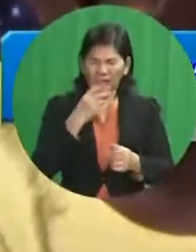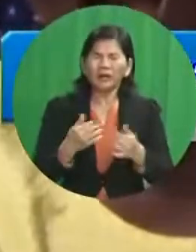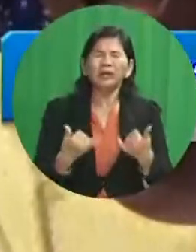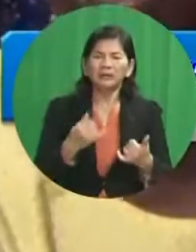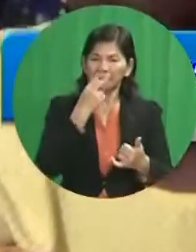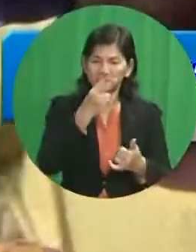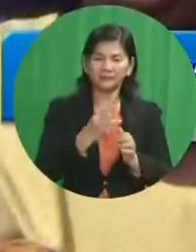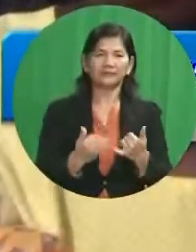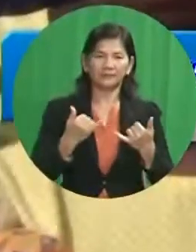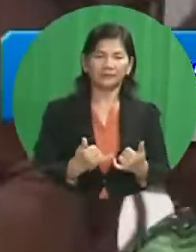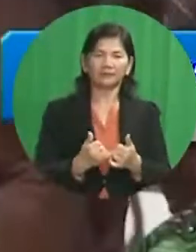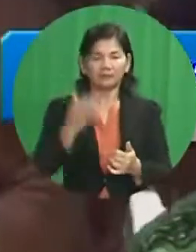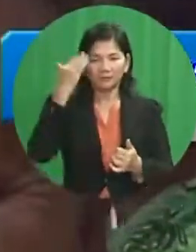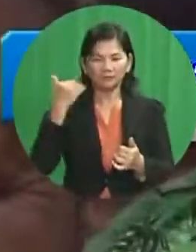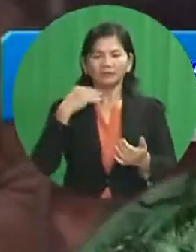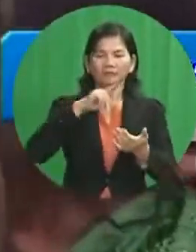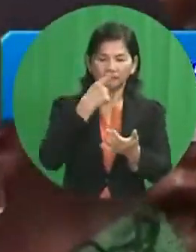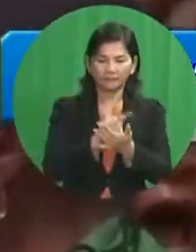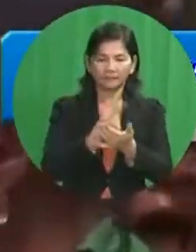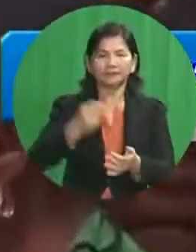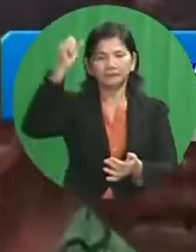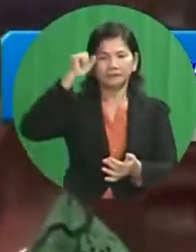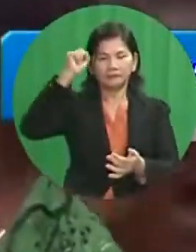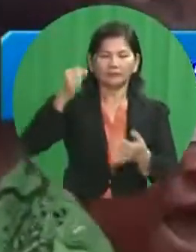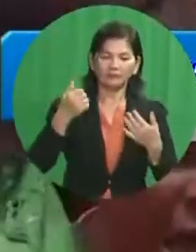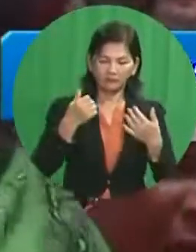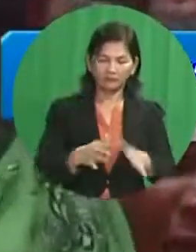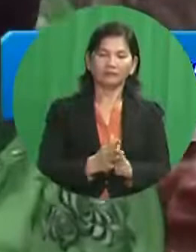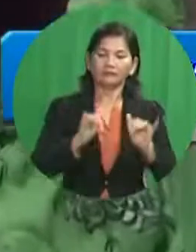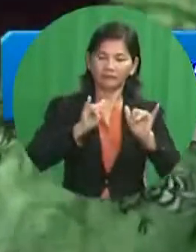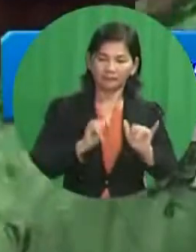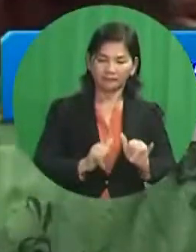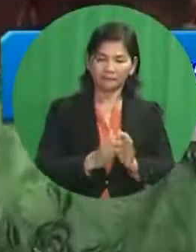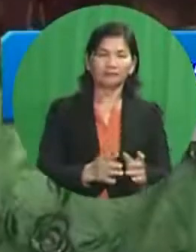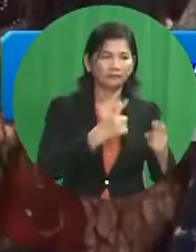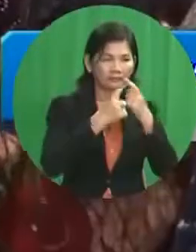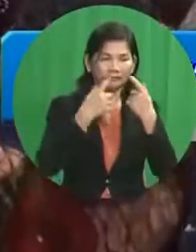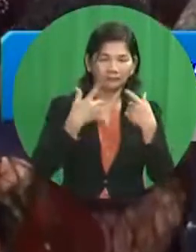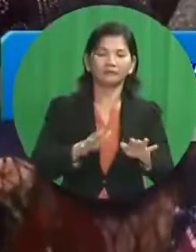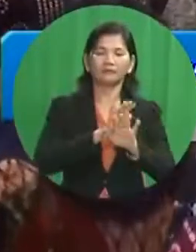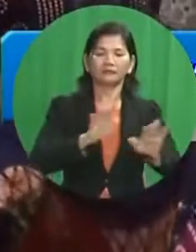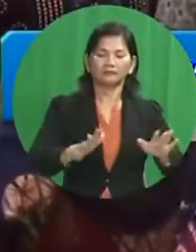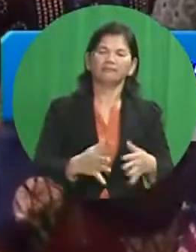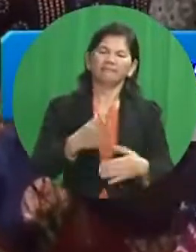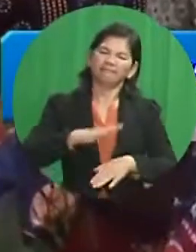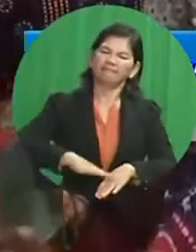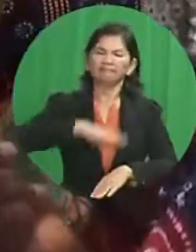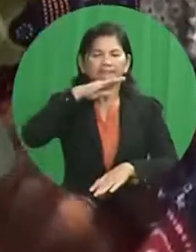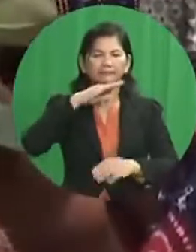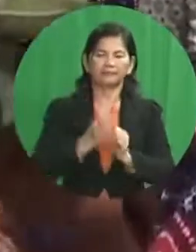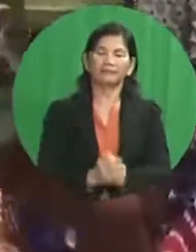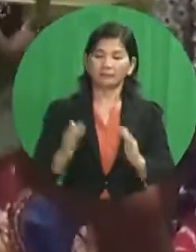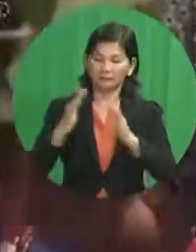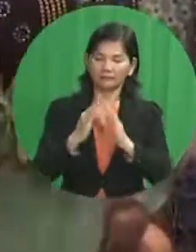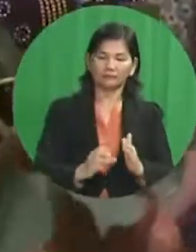ននិយាយនៅពេលដែលលោកស្រីចូលរួមនៅក្នុងបាតកម្មថាយើងនៅទីនេះដើម្បីនិយាយថាគ្រប់គ្រាន់គឺឆ្អែតឆ្អន់ហើយទីក្រុ